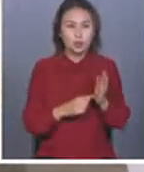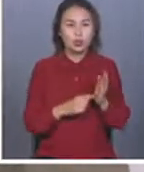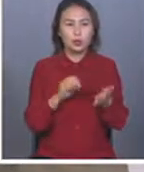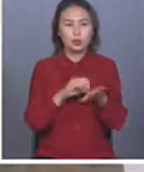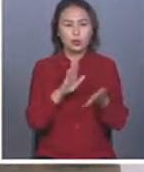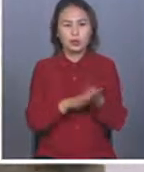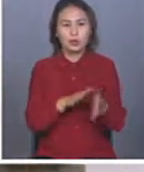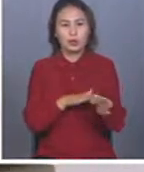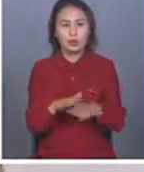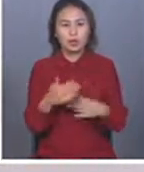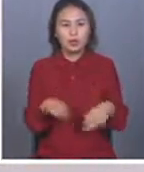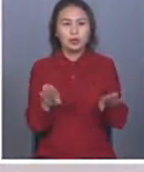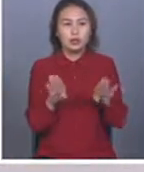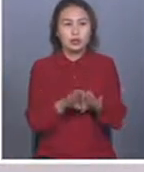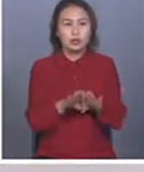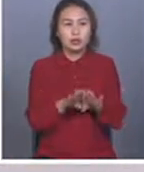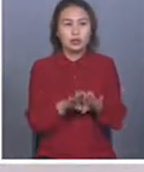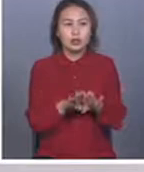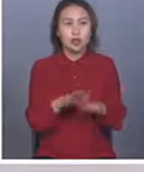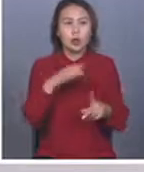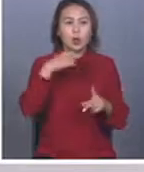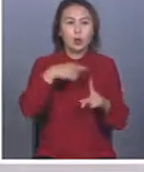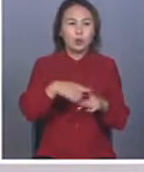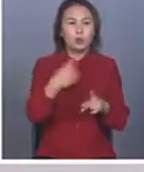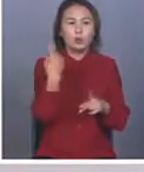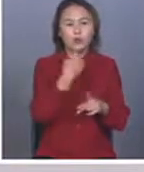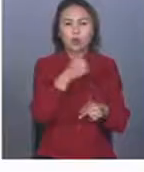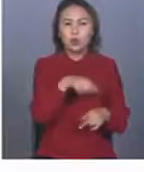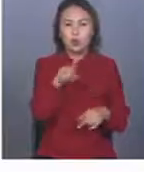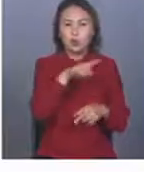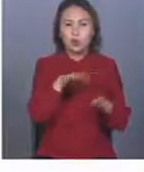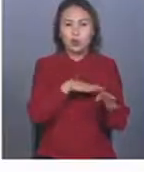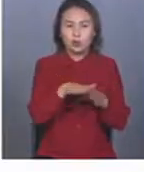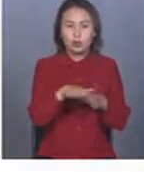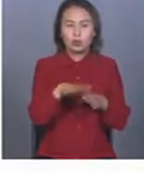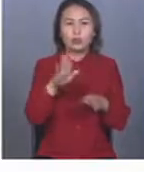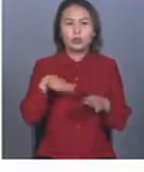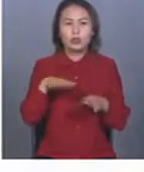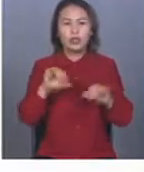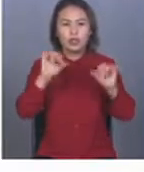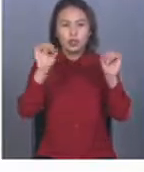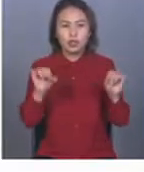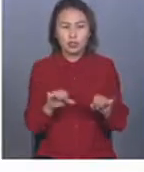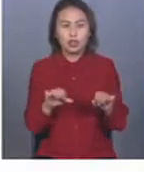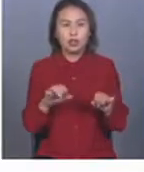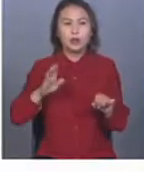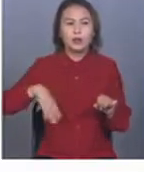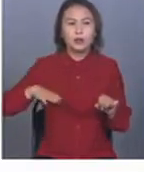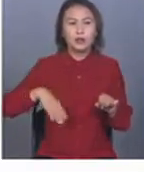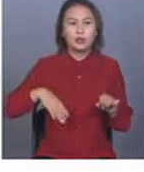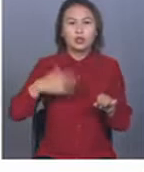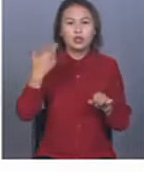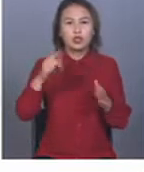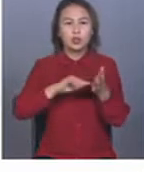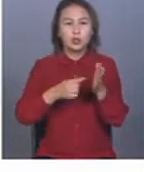орындалады. Әрине бұл жерде мына қосу бірінші орындалатын болғандықтан, біз оны жақша қаламыз да, одан кейін 3-ке бөлу